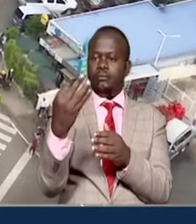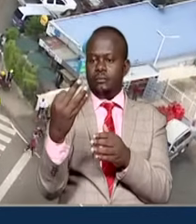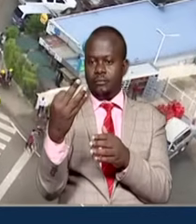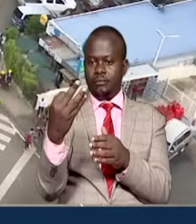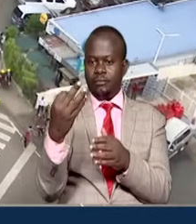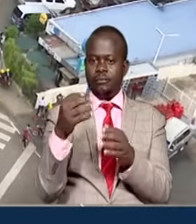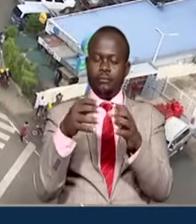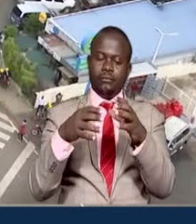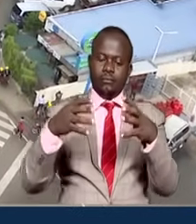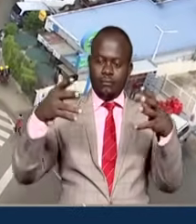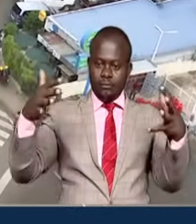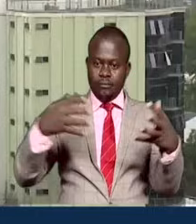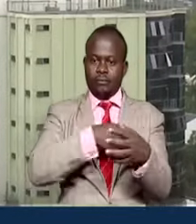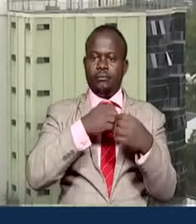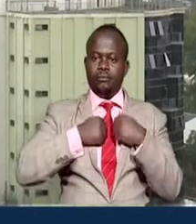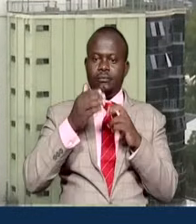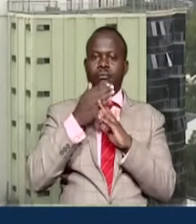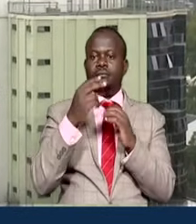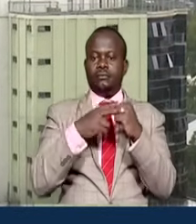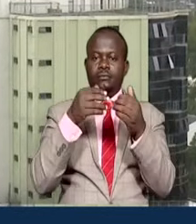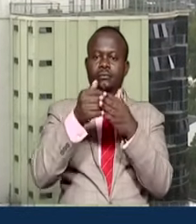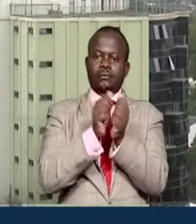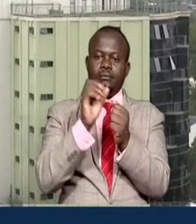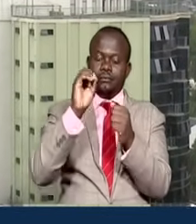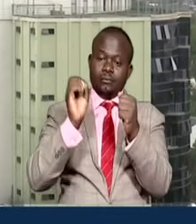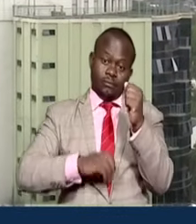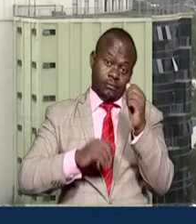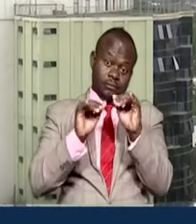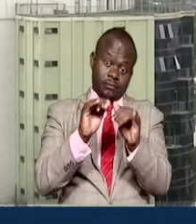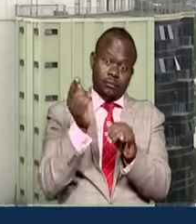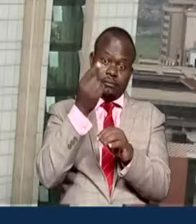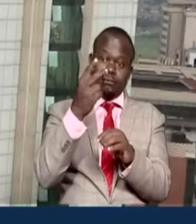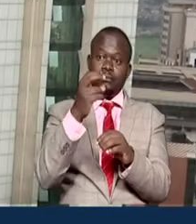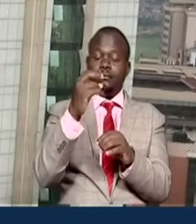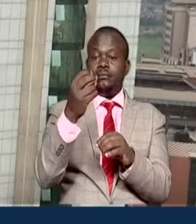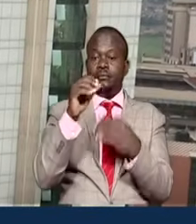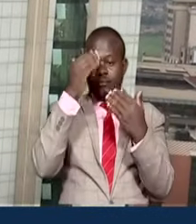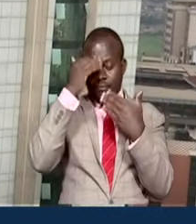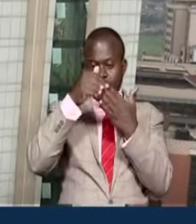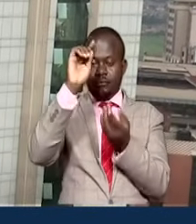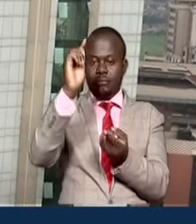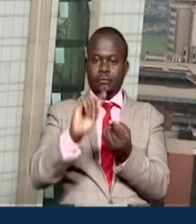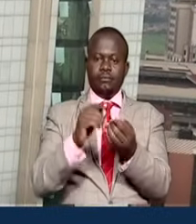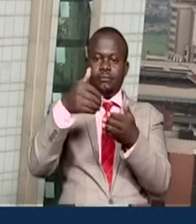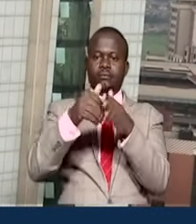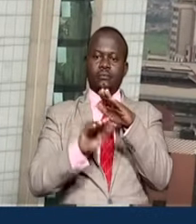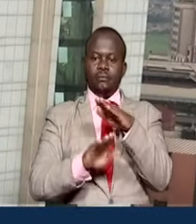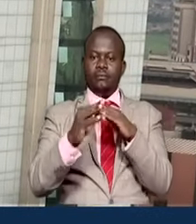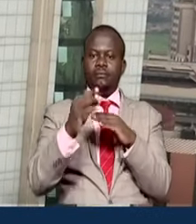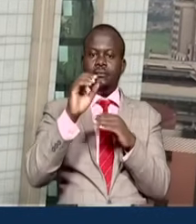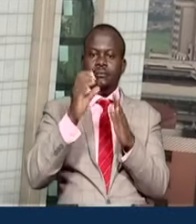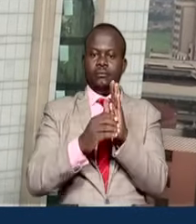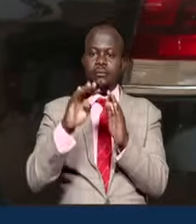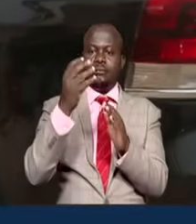umuvuduko w'izamuka ry'ubukungu bw'u Rwanda wari hagati ya 7-10% usibye muri 2020 ubwo bwamanutse bugera munsi ya 3.4%